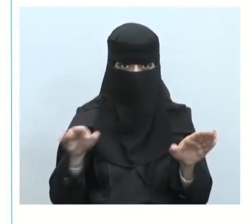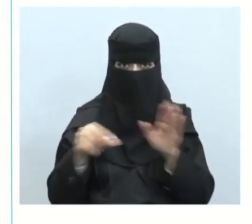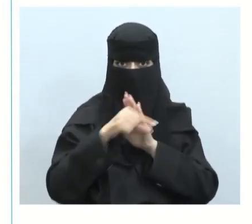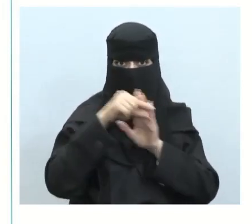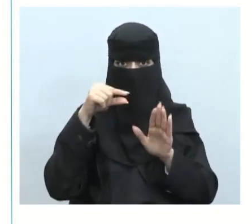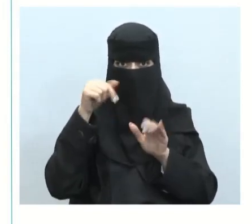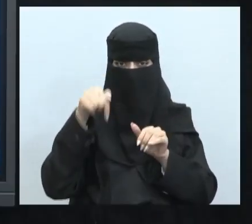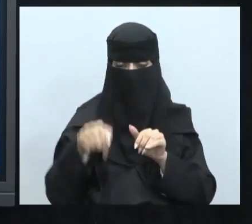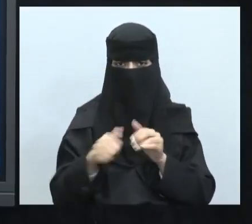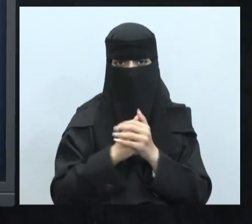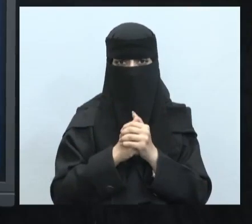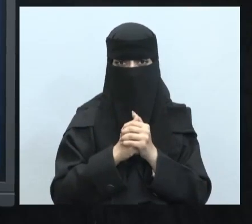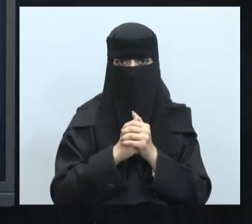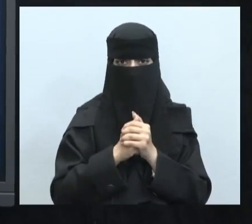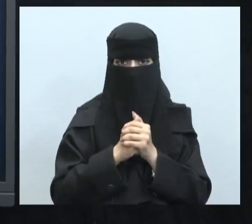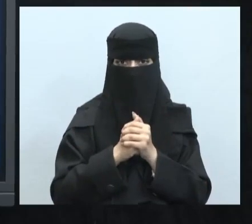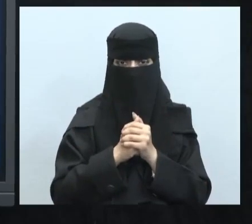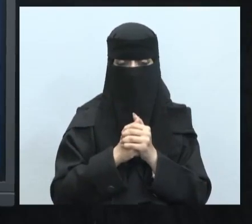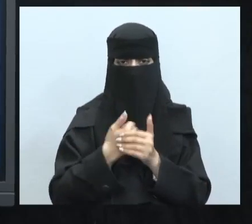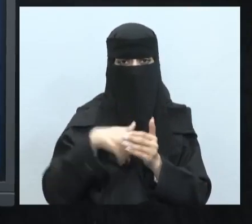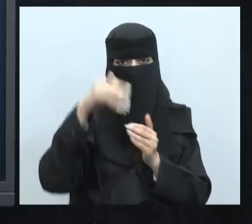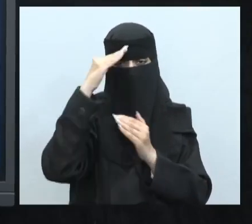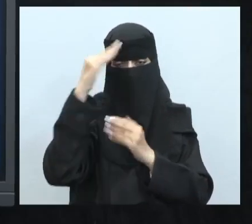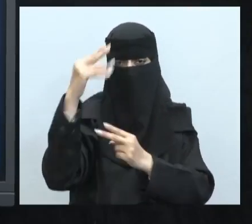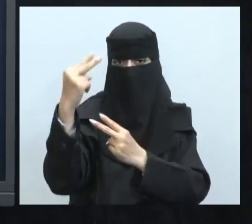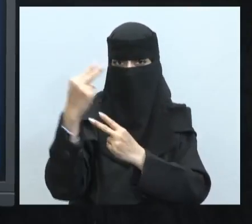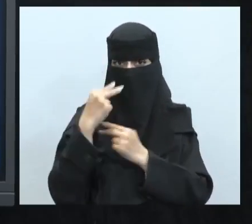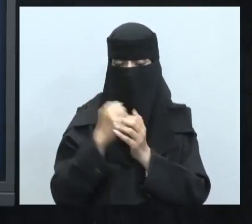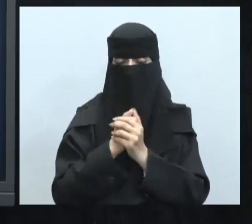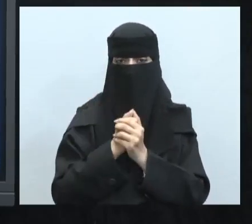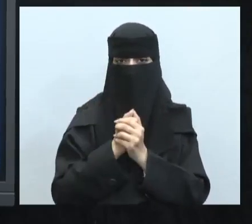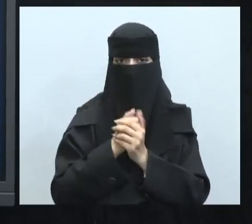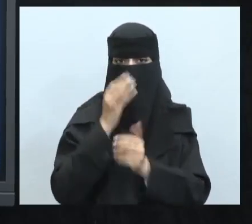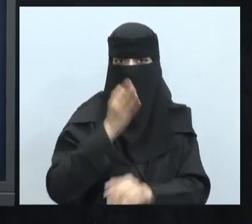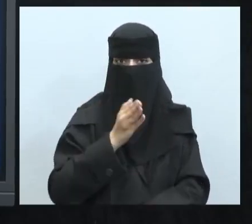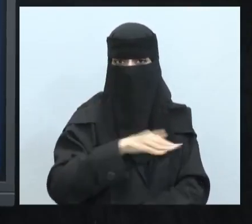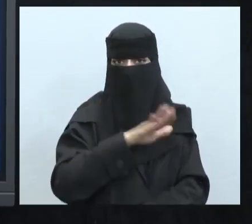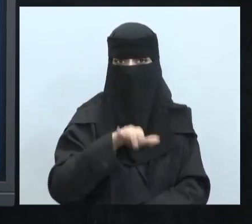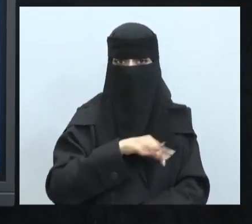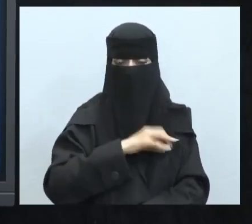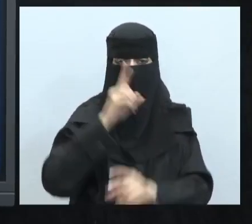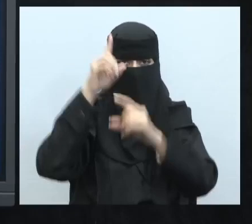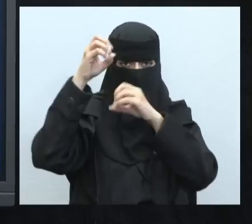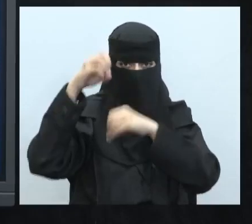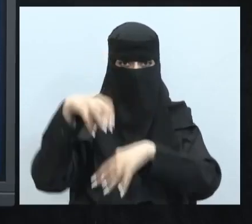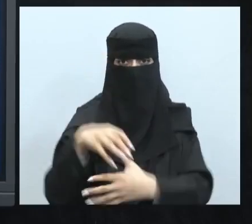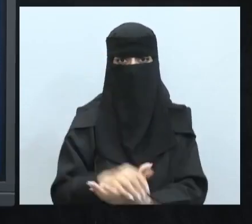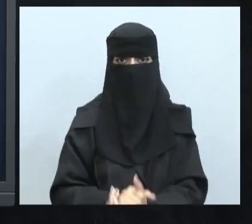نكون انتهينا من درسنا لهذا اليوم شكرا لكم لحسن متابعه والسلام عليكم ورحمه الله